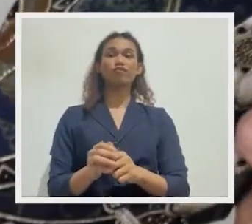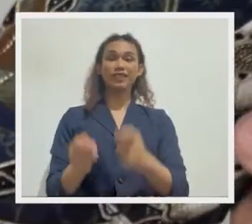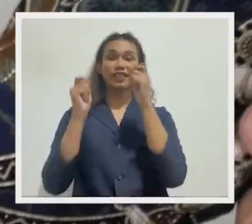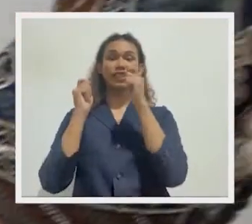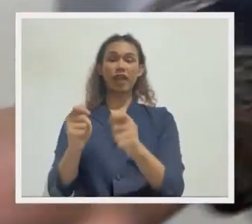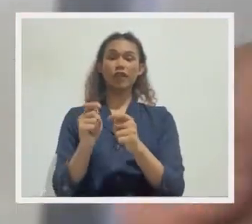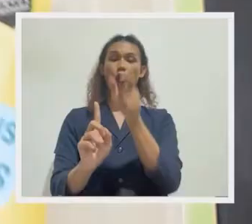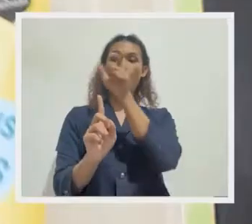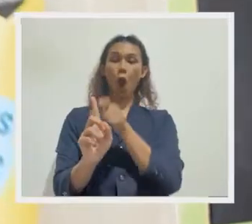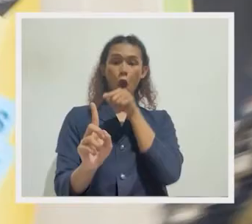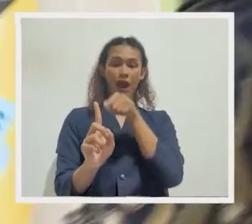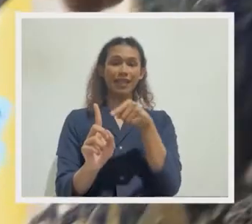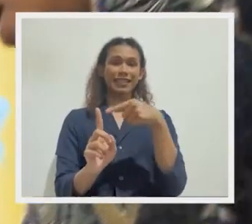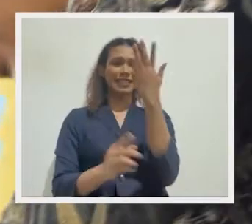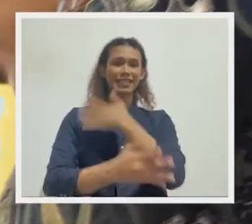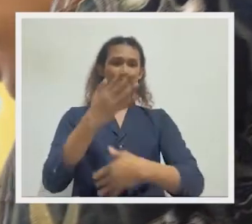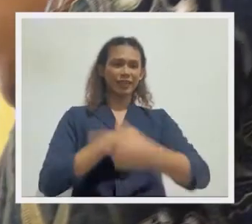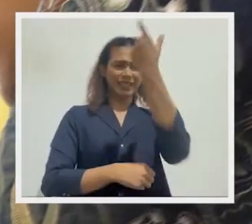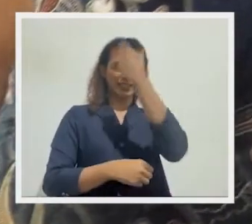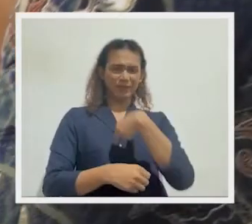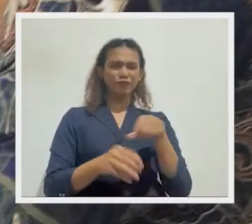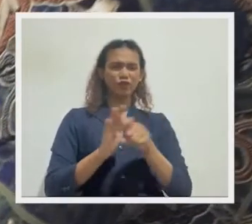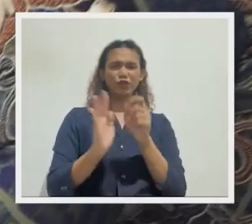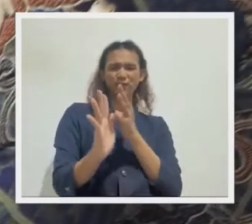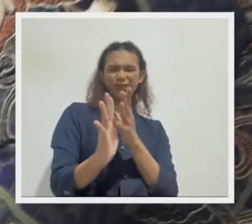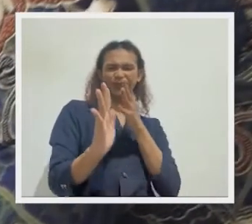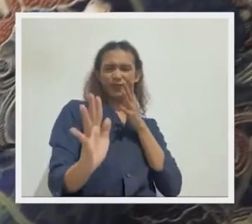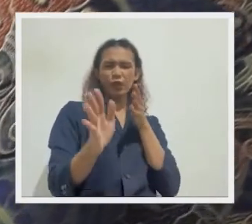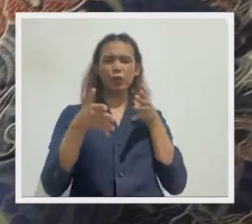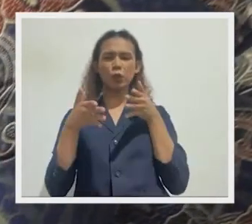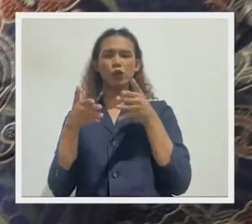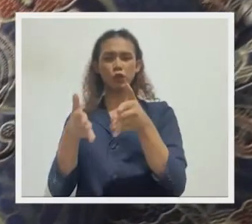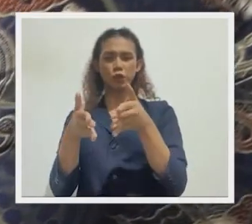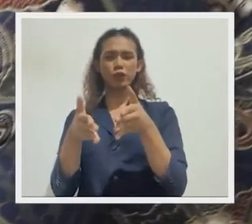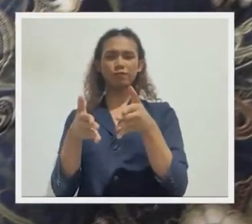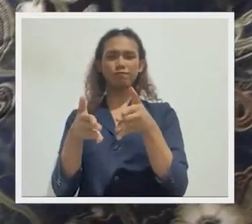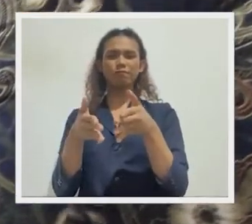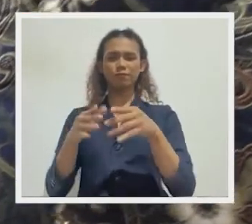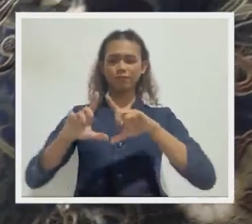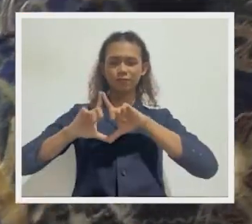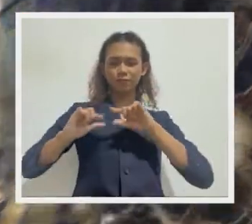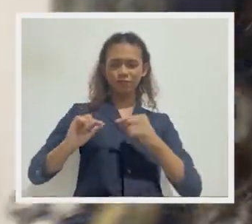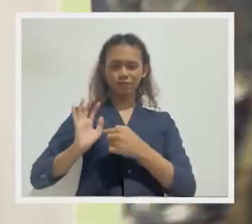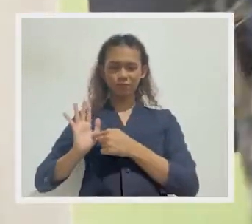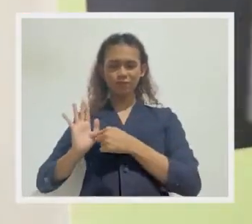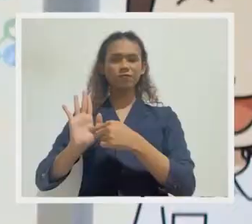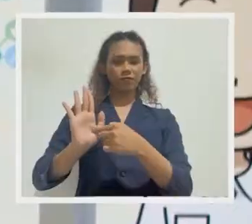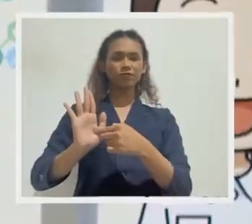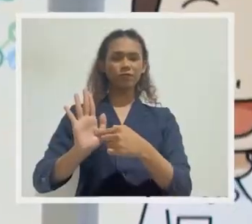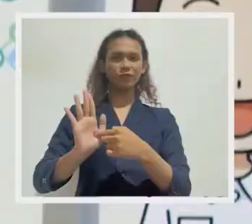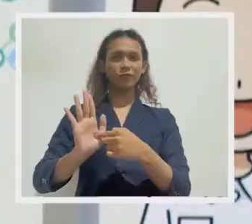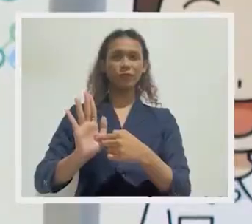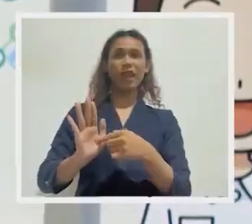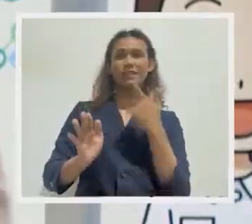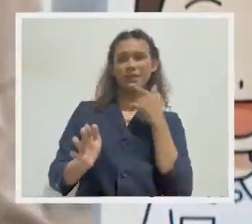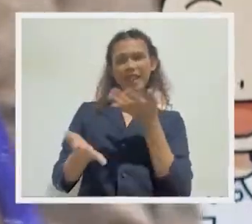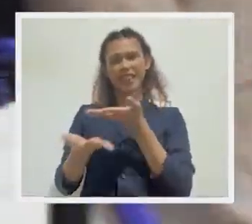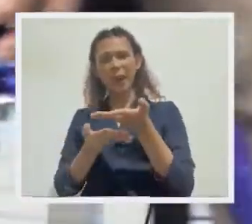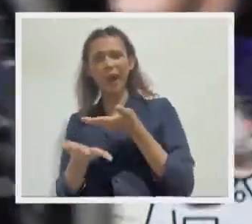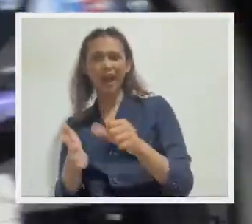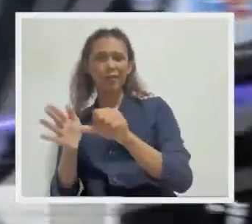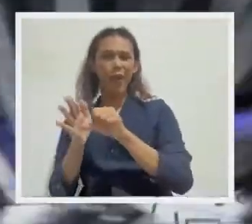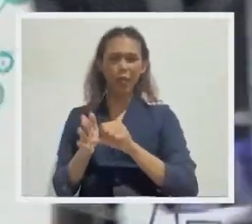pasien disabilitas mendaftar melalui jalur atau antrian khusus dan mendapatkan penanda serta tawaran bantuan yang